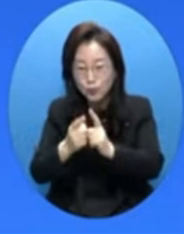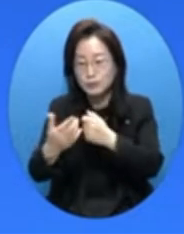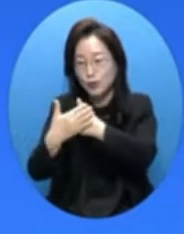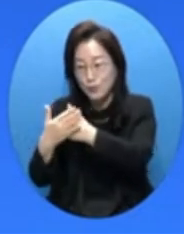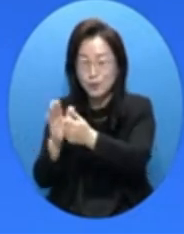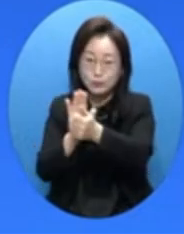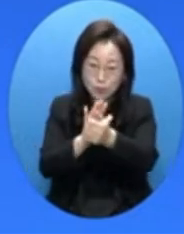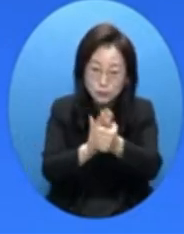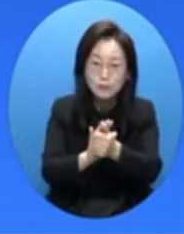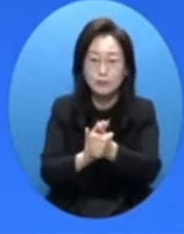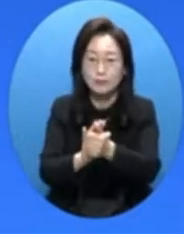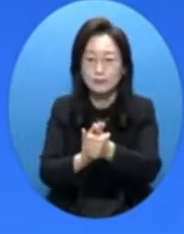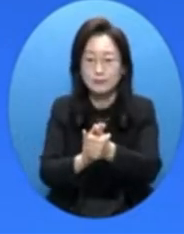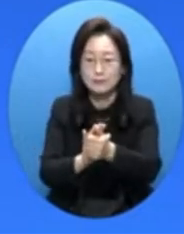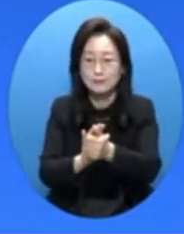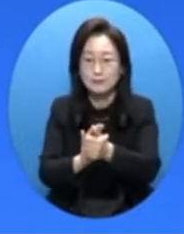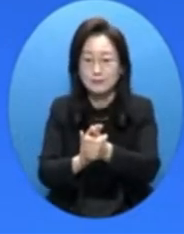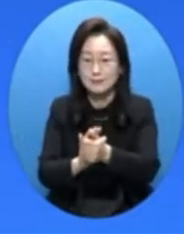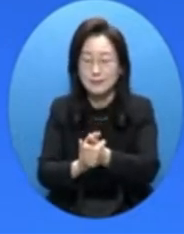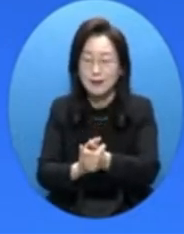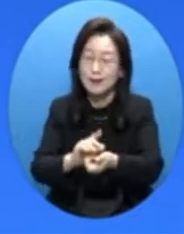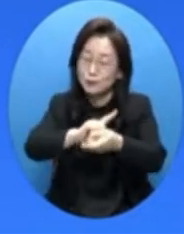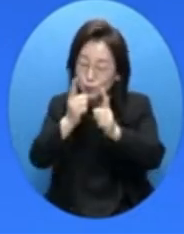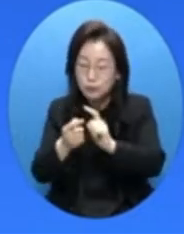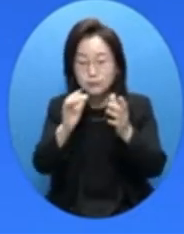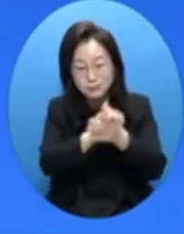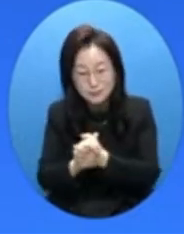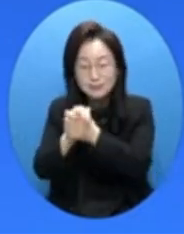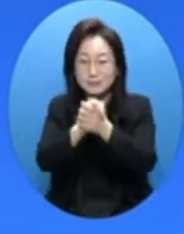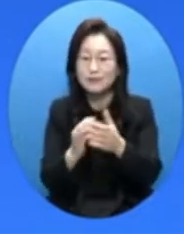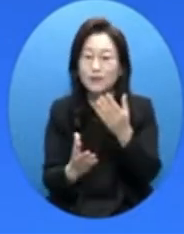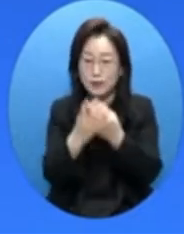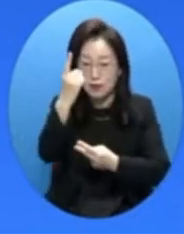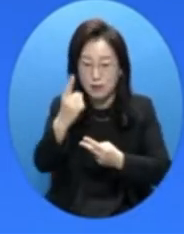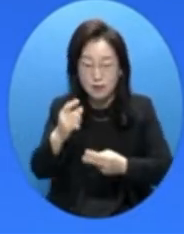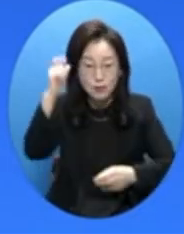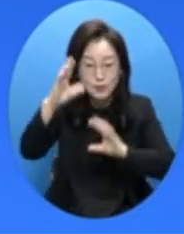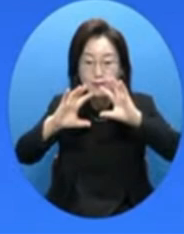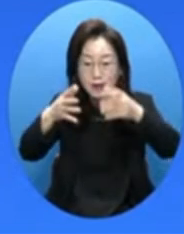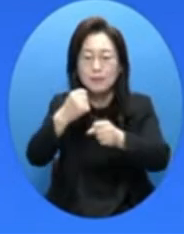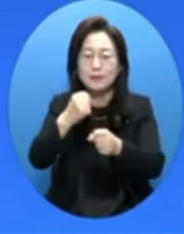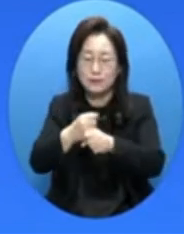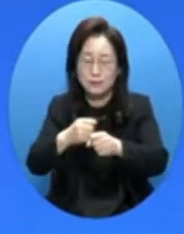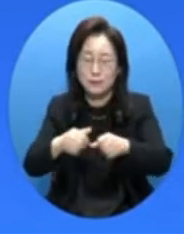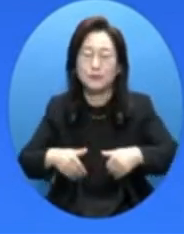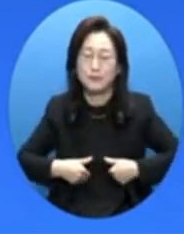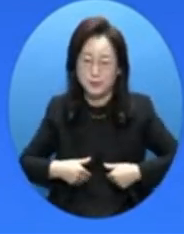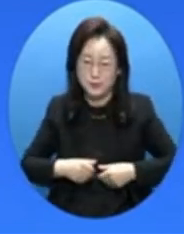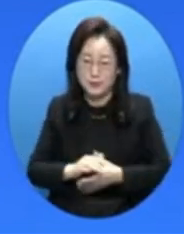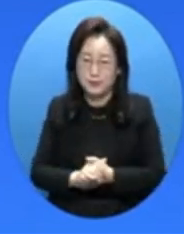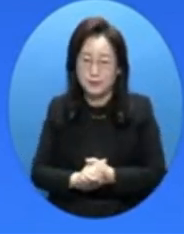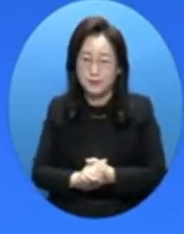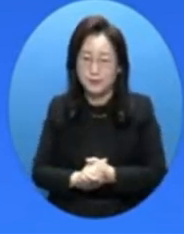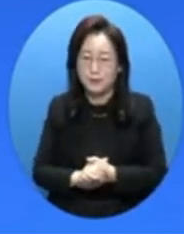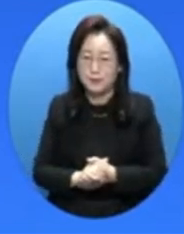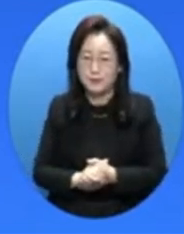서로 돕고 화목하고 하나가 되어서 위대한 나를 만들어가야 되는 것입니다